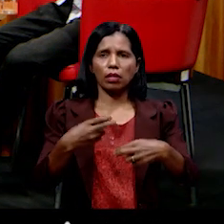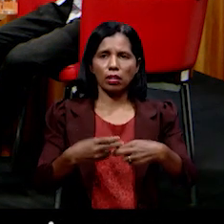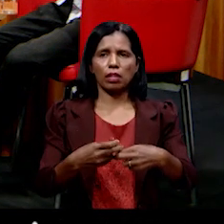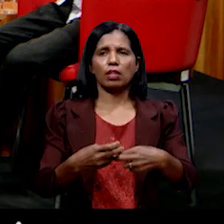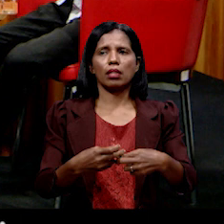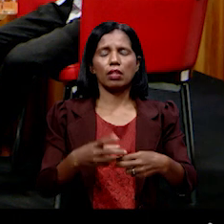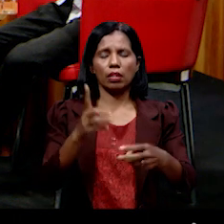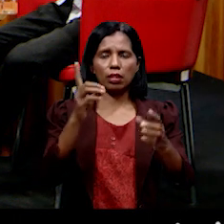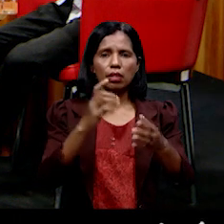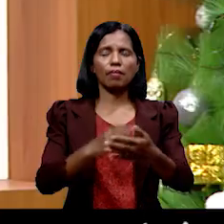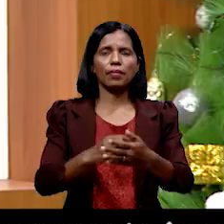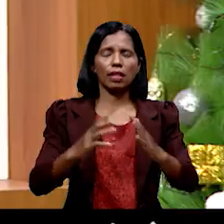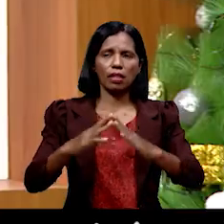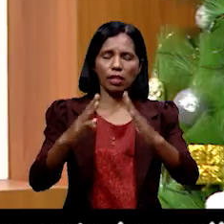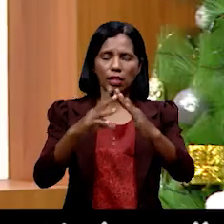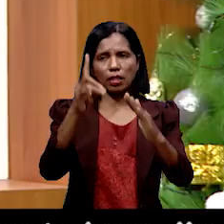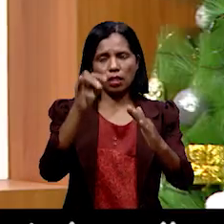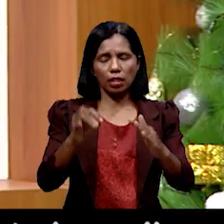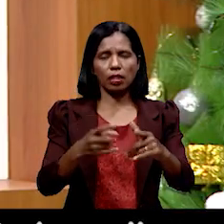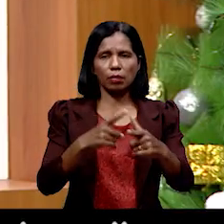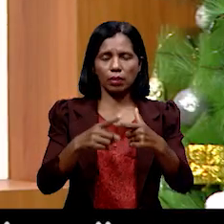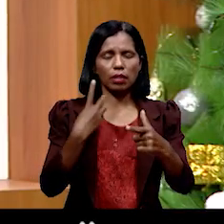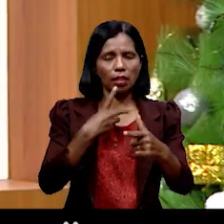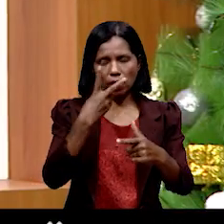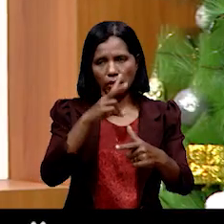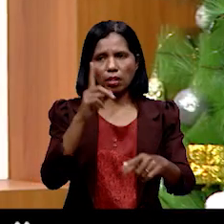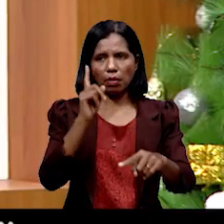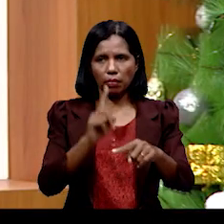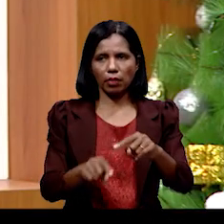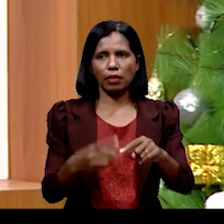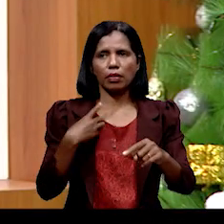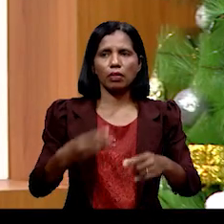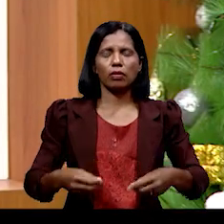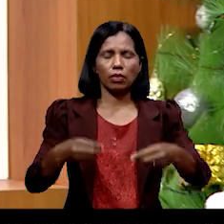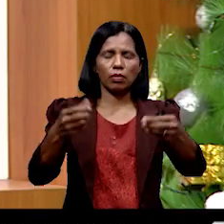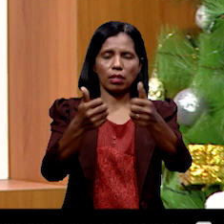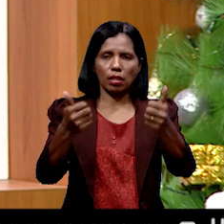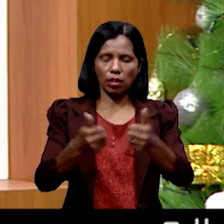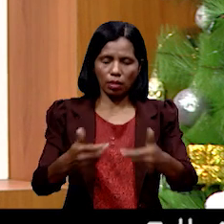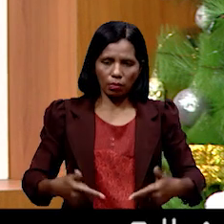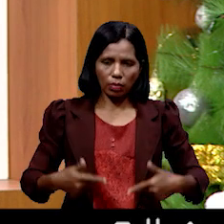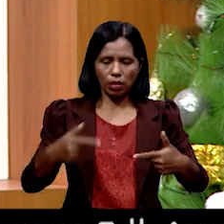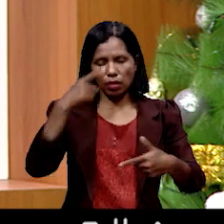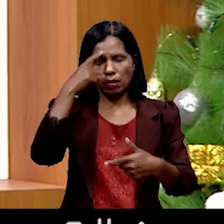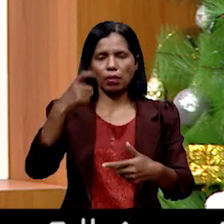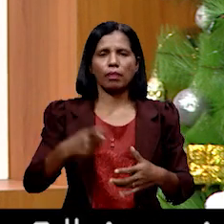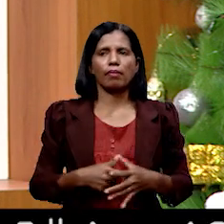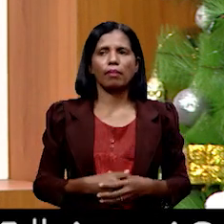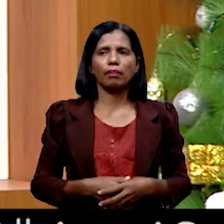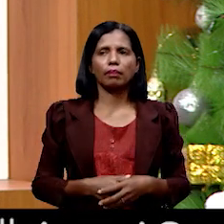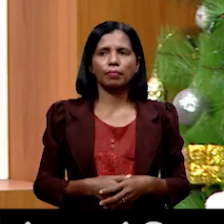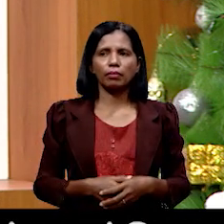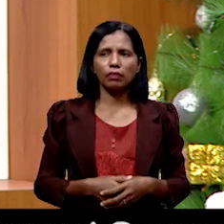lai, it haré ser nekutu. Depoji terhasil nekutu, kata kelabeli dunia paritiatfaba Arte Moris. Tambene maka,